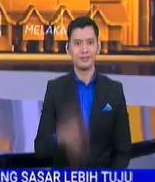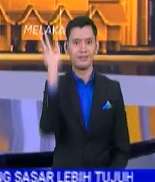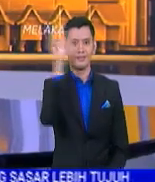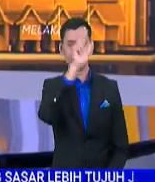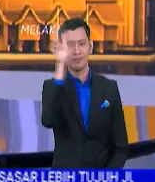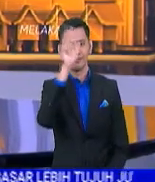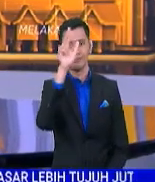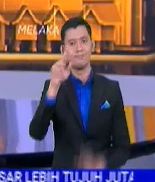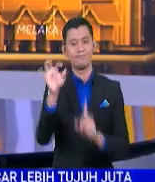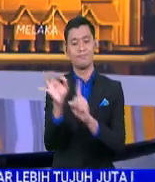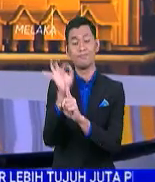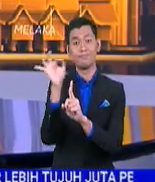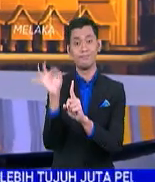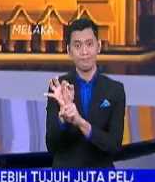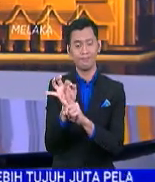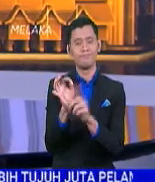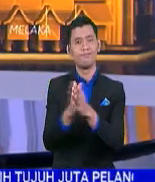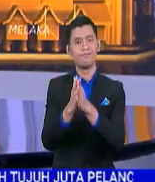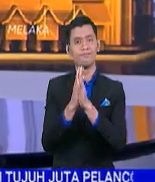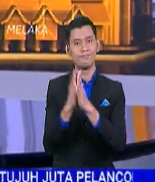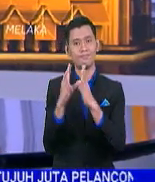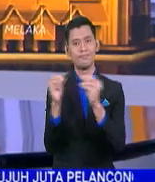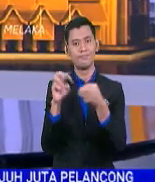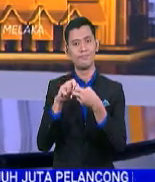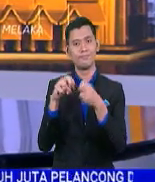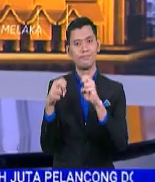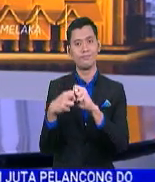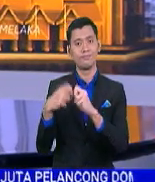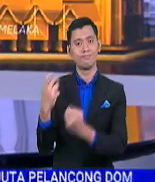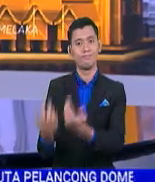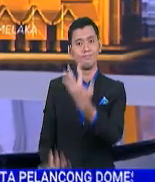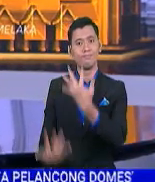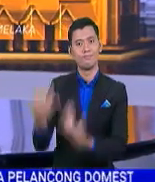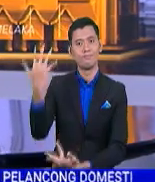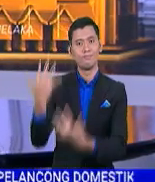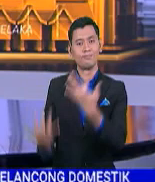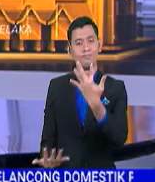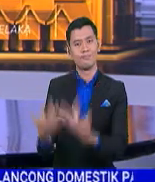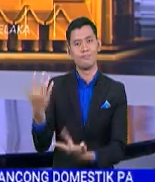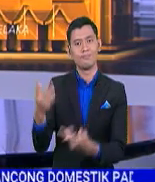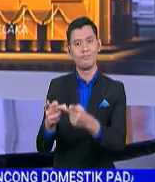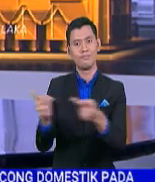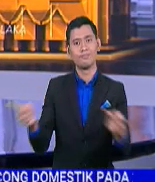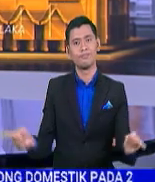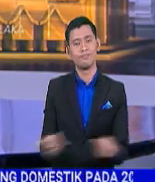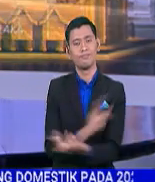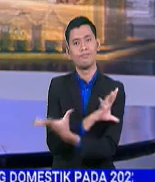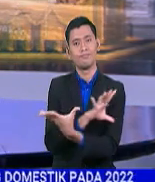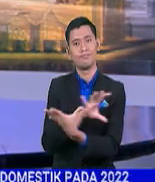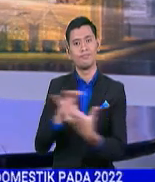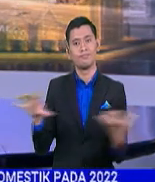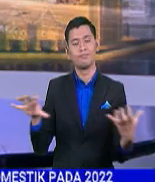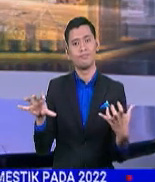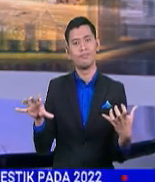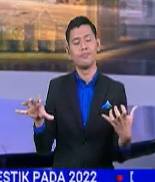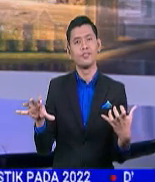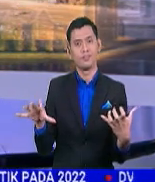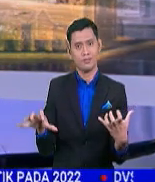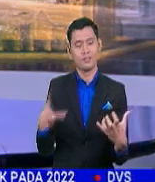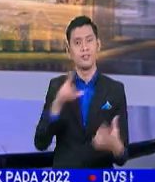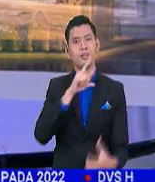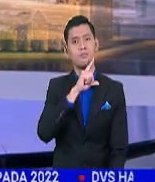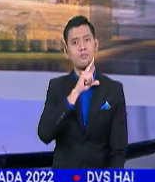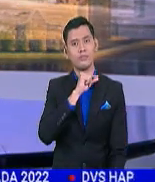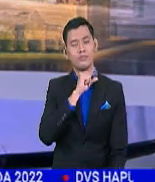Kerajaan Negeri Pulau Pinang diminta menyelesaikan masalah kebakaran di tapak pelupusan sampah Pulau Burung, Nibung